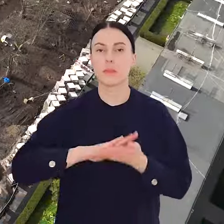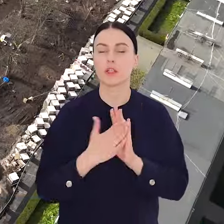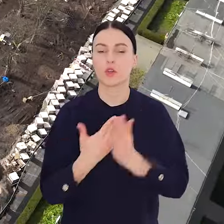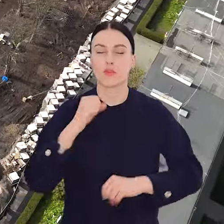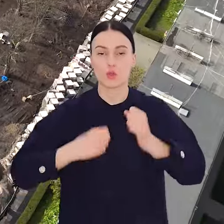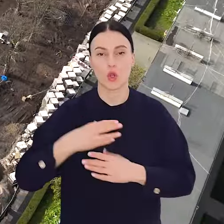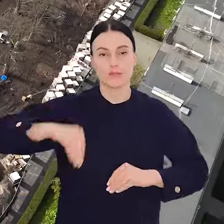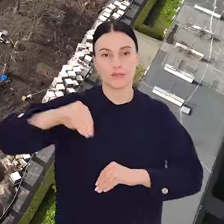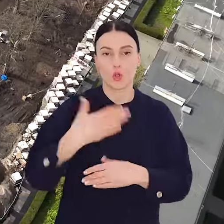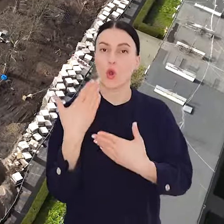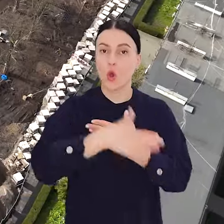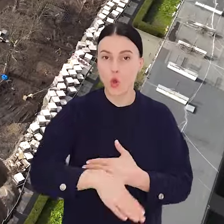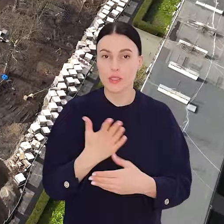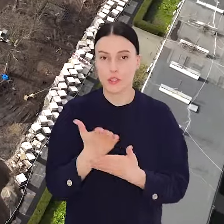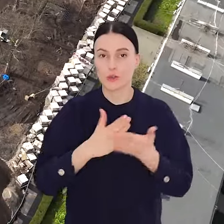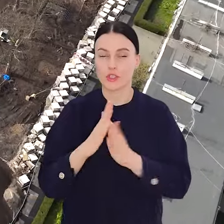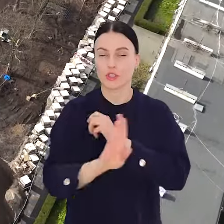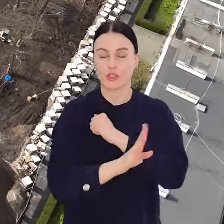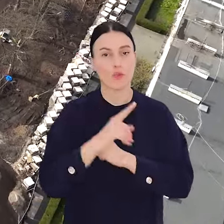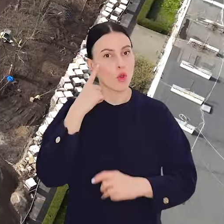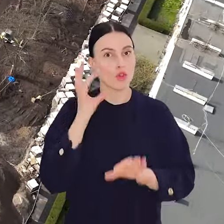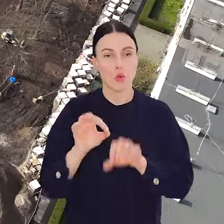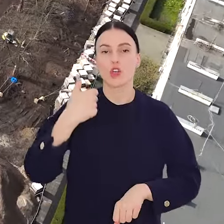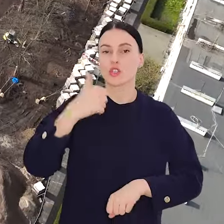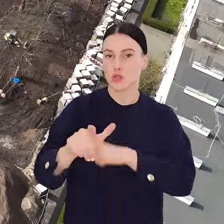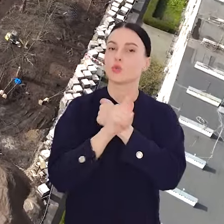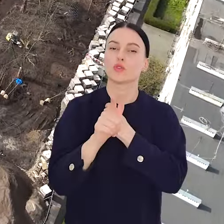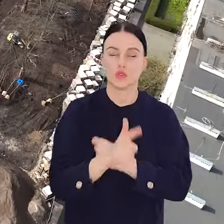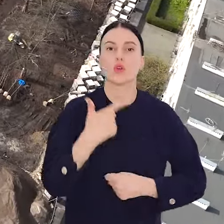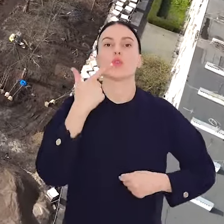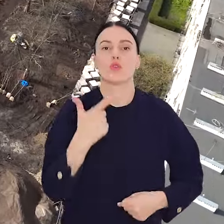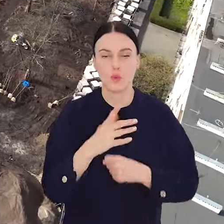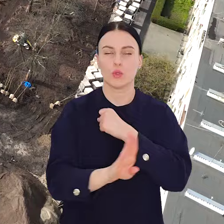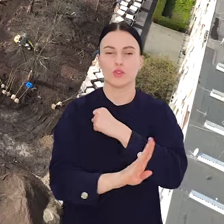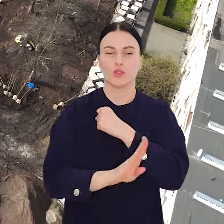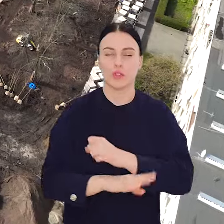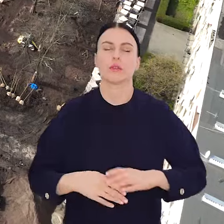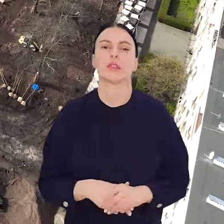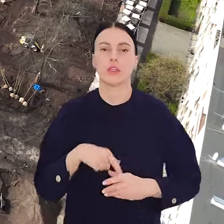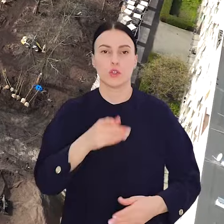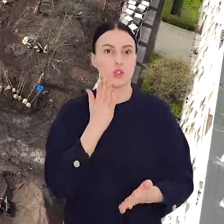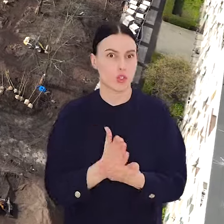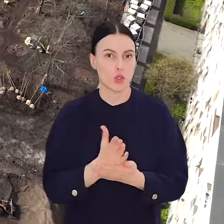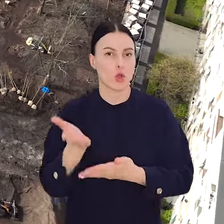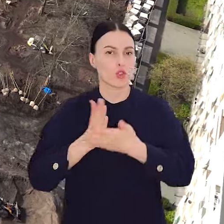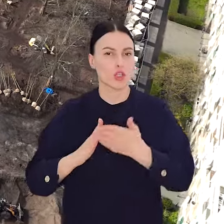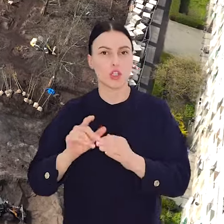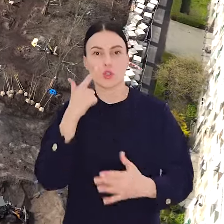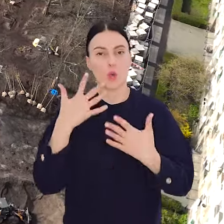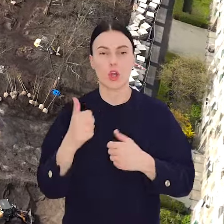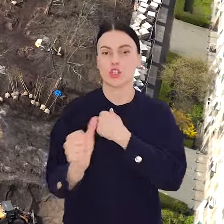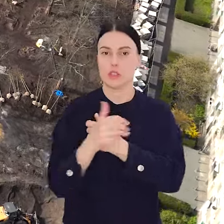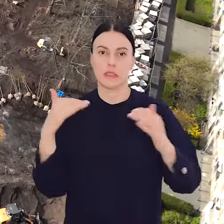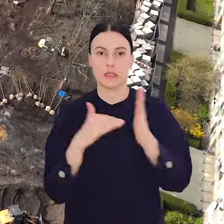Na placu Nowy Targ sadzą już ostatnią partię drzew, dokładnie 172 drzew. To tylko część z